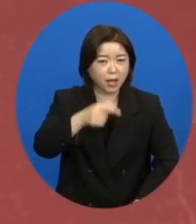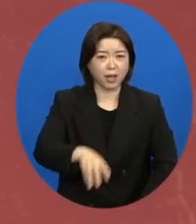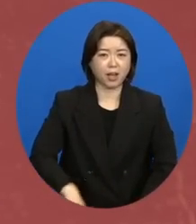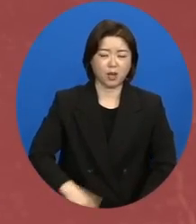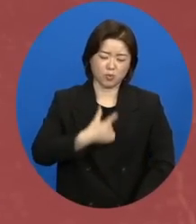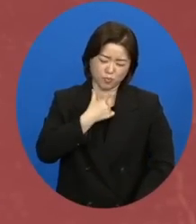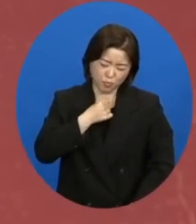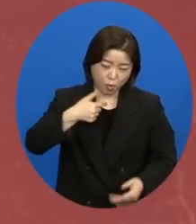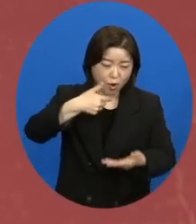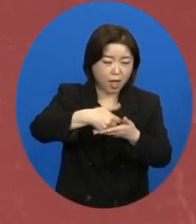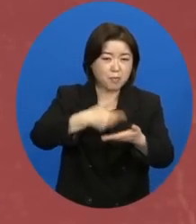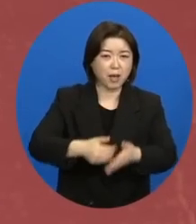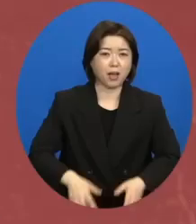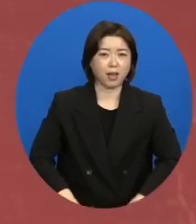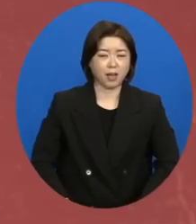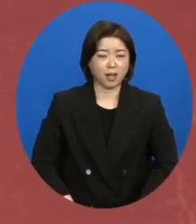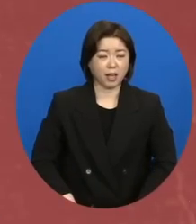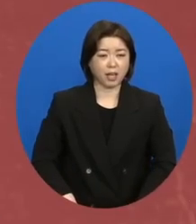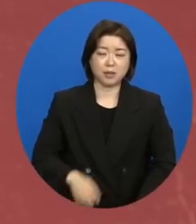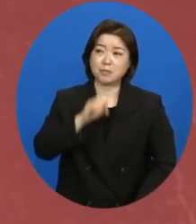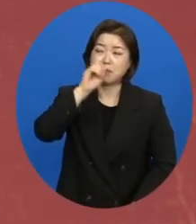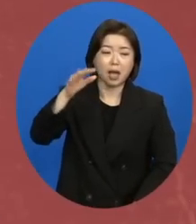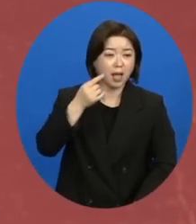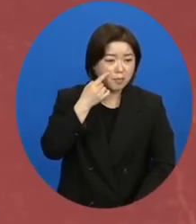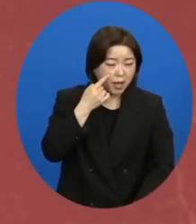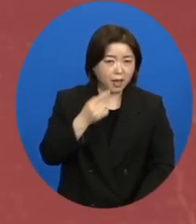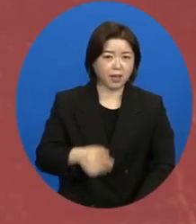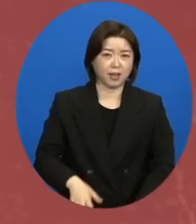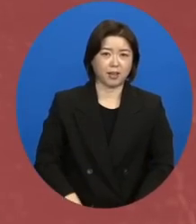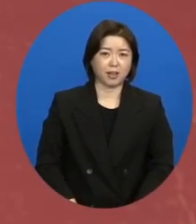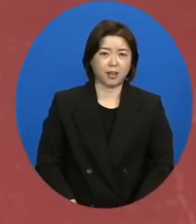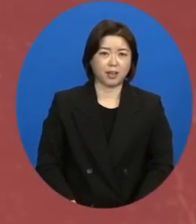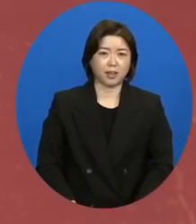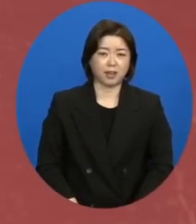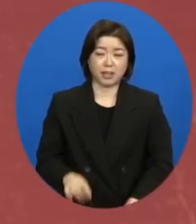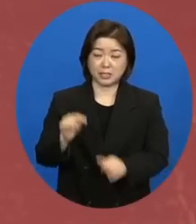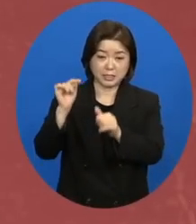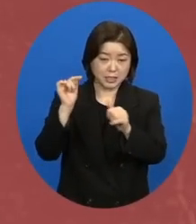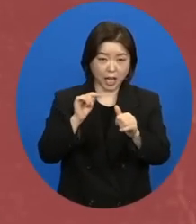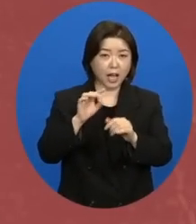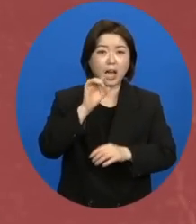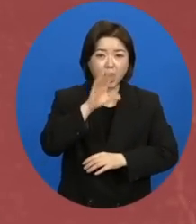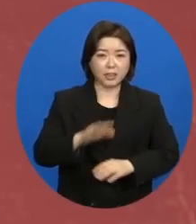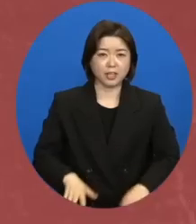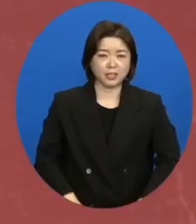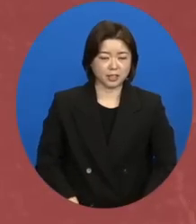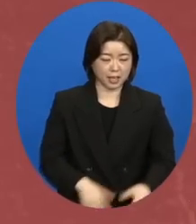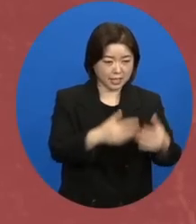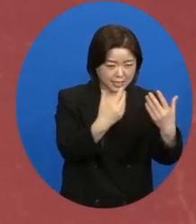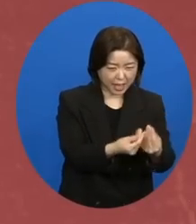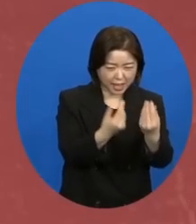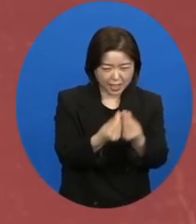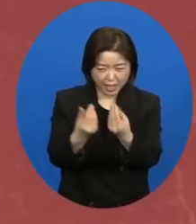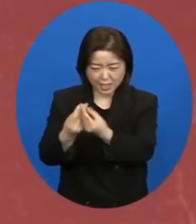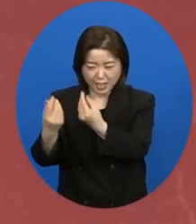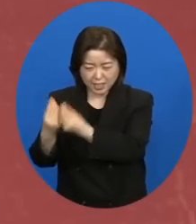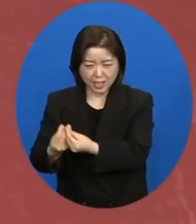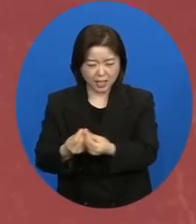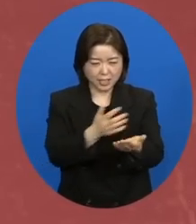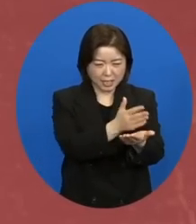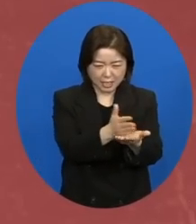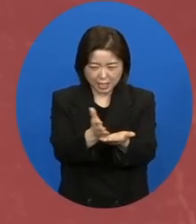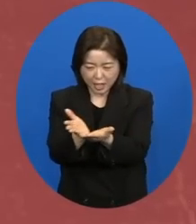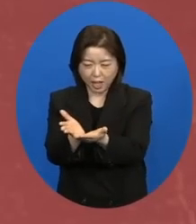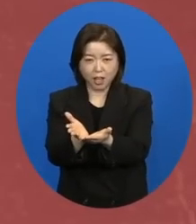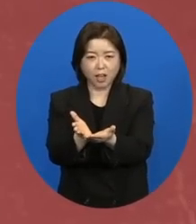원해라 입을 열라고. 게다가 그렇게 명제 만들면 안 되니까 사례를 다 만들어 놓고